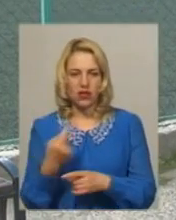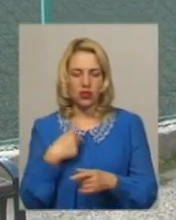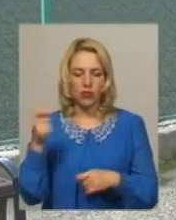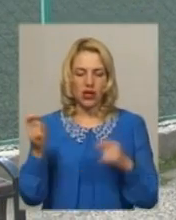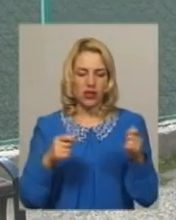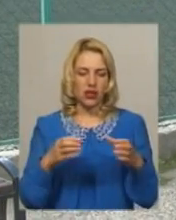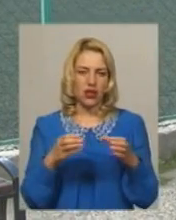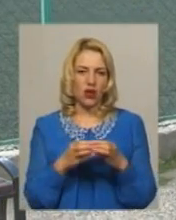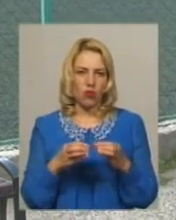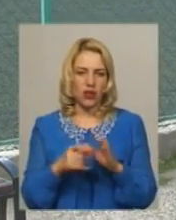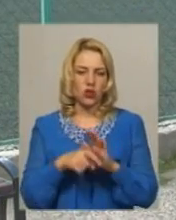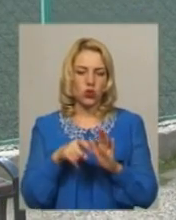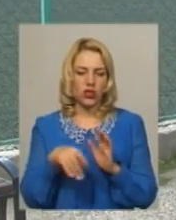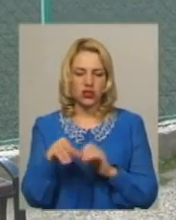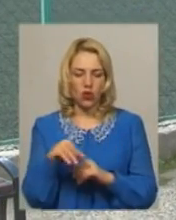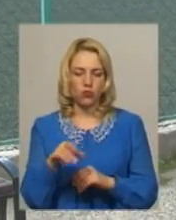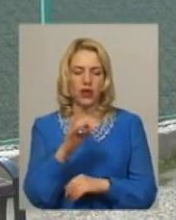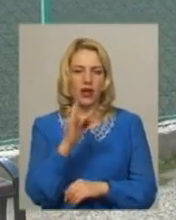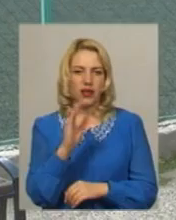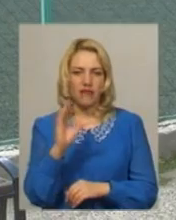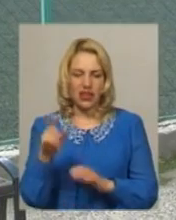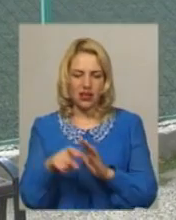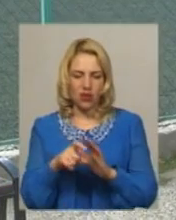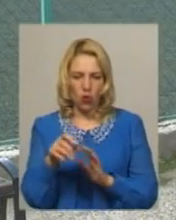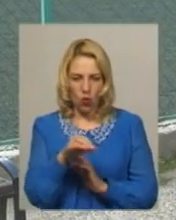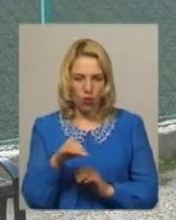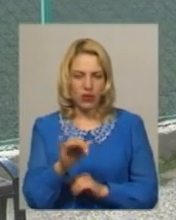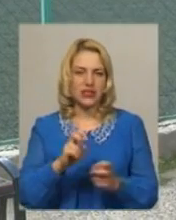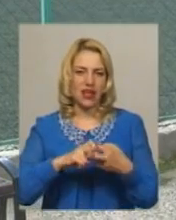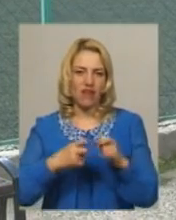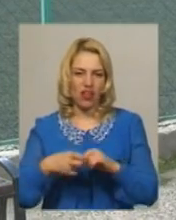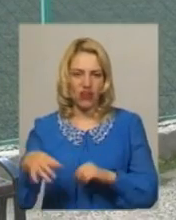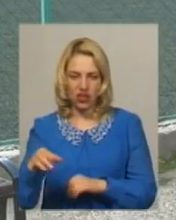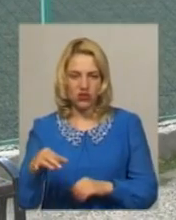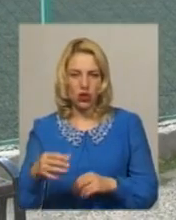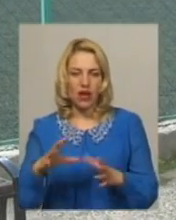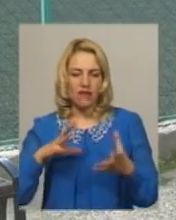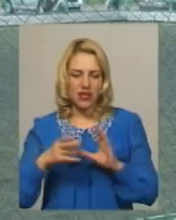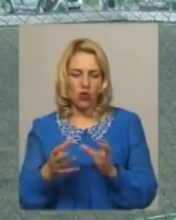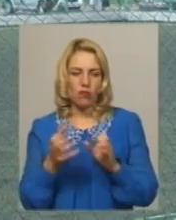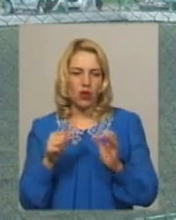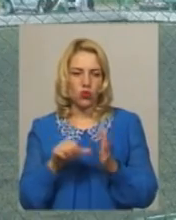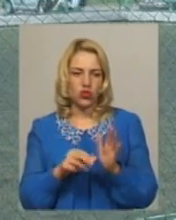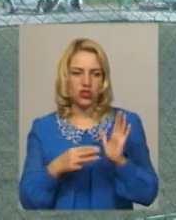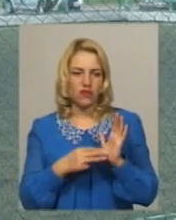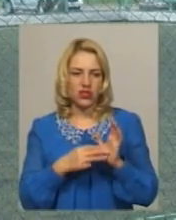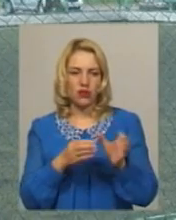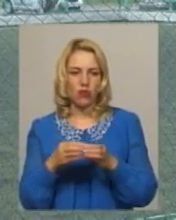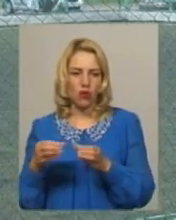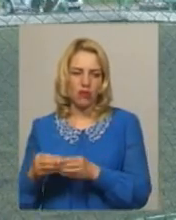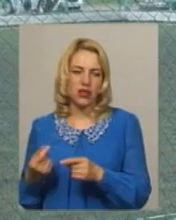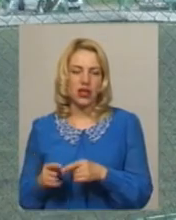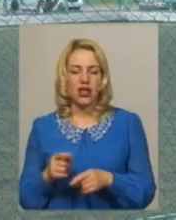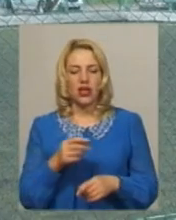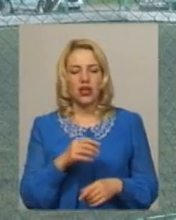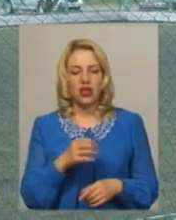області, збірна Донецької області, збірна Рівненської області, Івано-Франківська. Загалом брали участь 8 команд. Ю-14 просіли друге